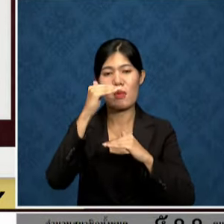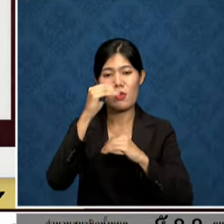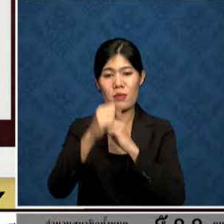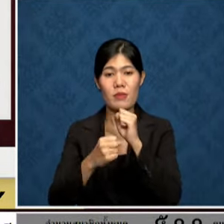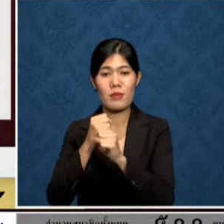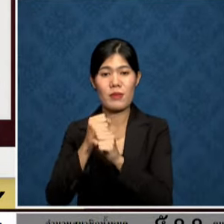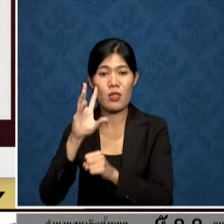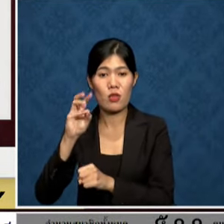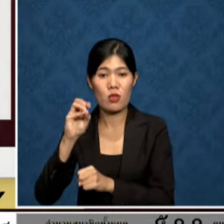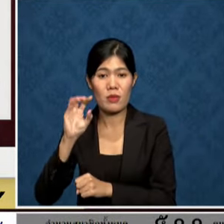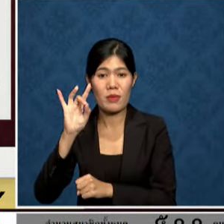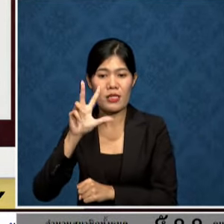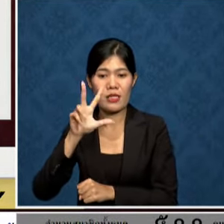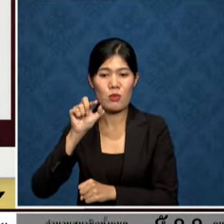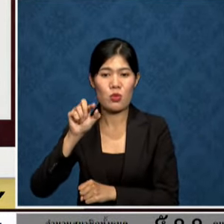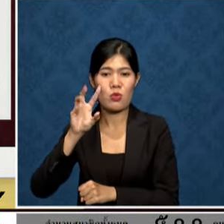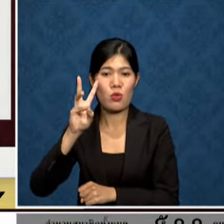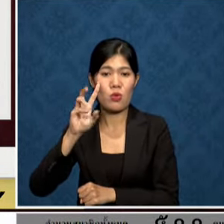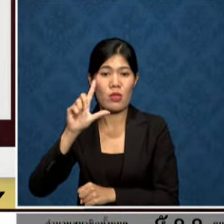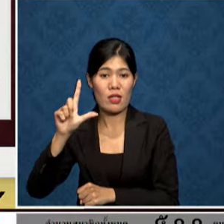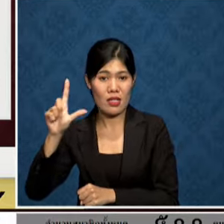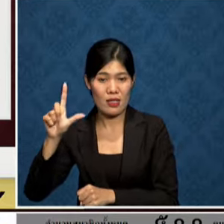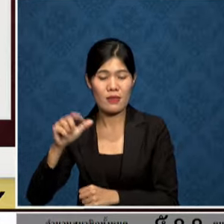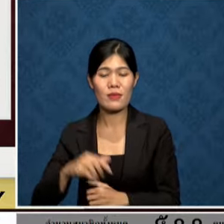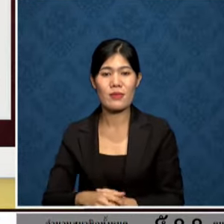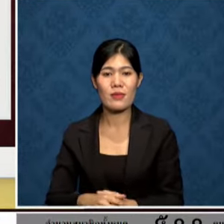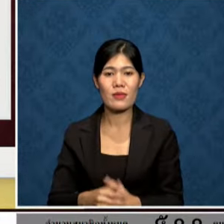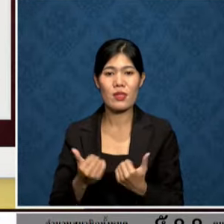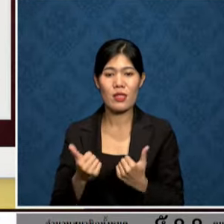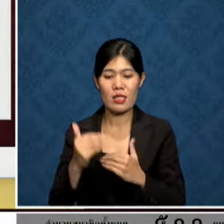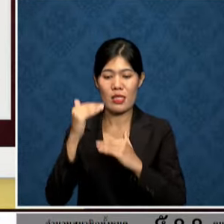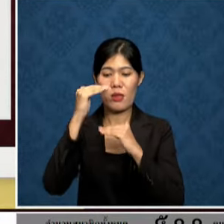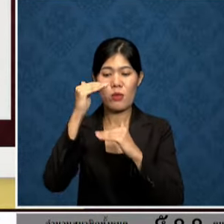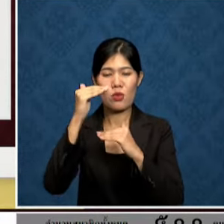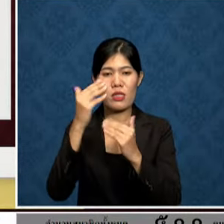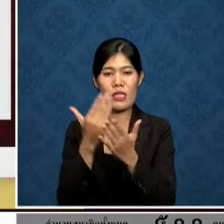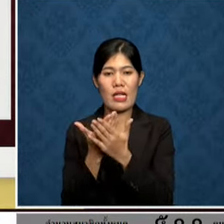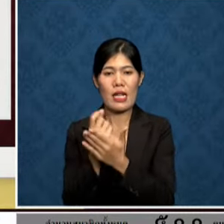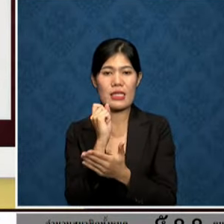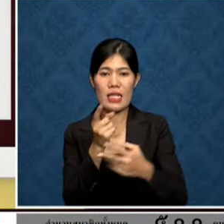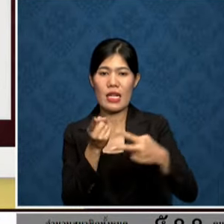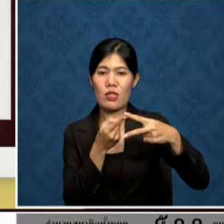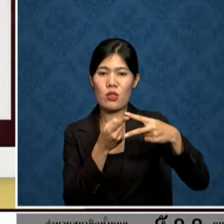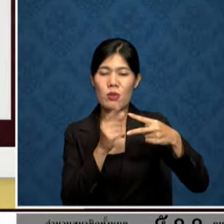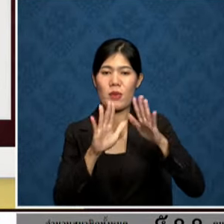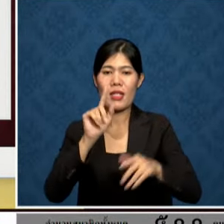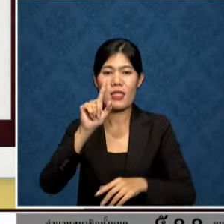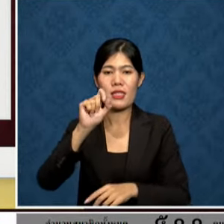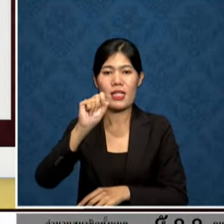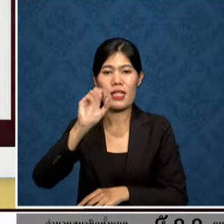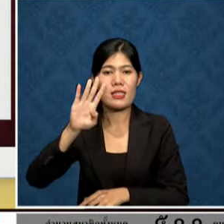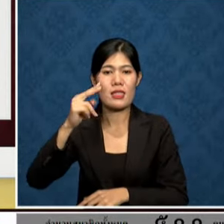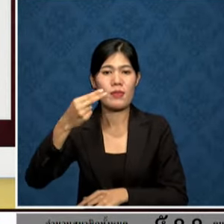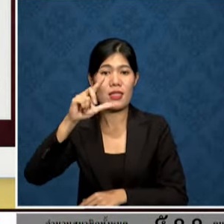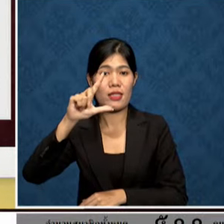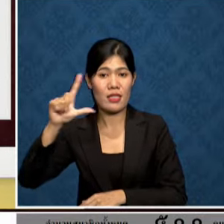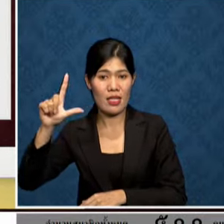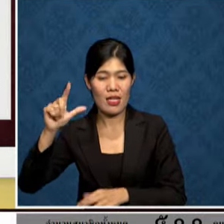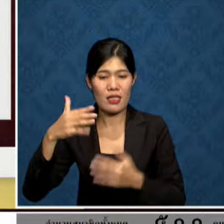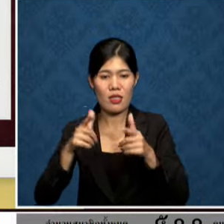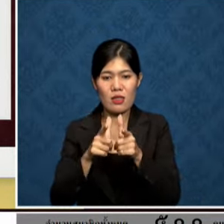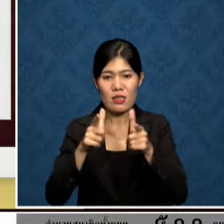3.6ล้านล้านบาทเนี่ยตอนนั้นตั้งงบชำระเงินต้นเอาไว้ประมาณ 140,000ล้านบาทนะคะแล้วพอขยายกรอบ